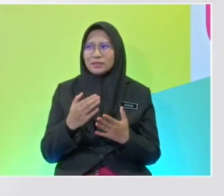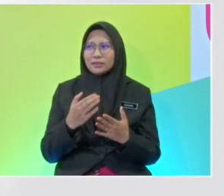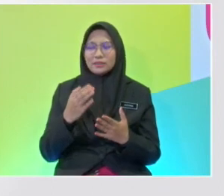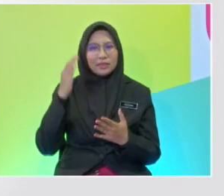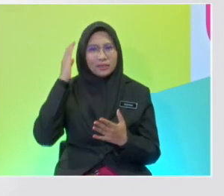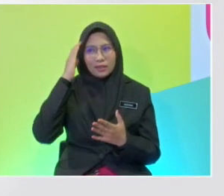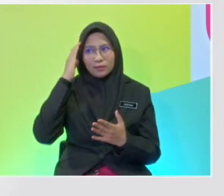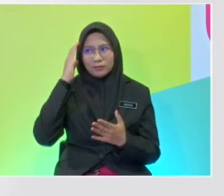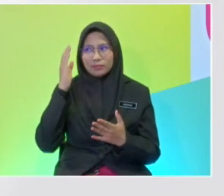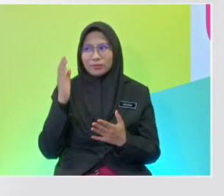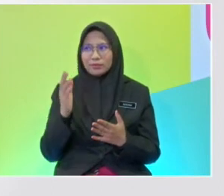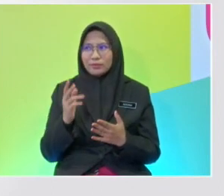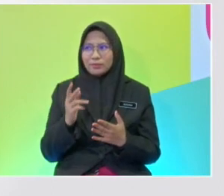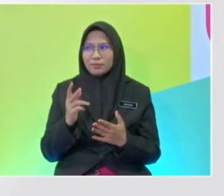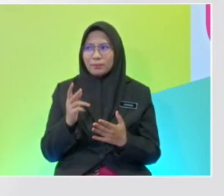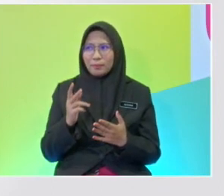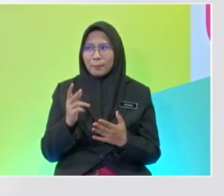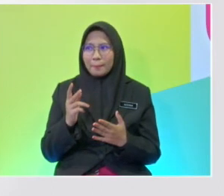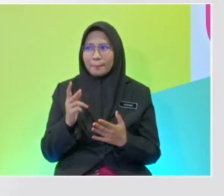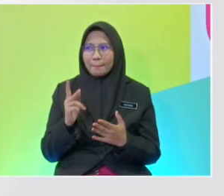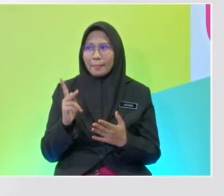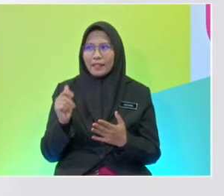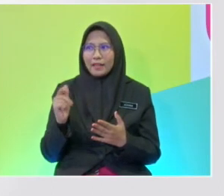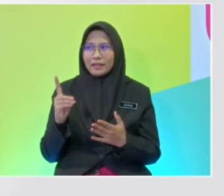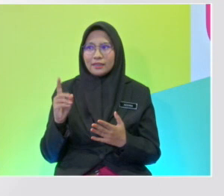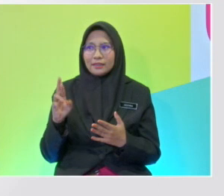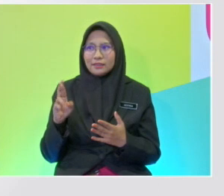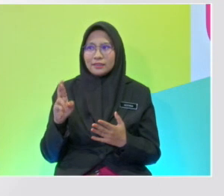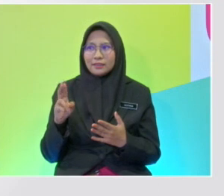Oke kita ada jumlah hari dan kita ada